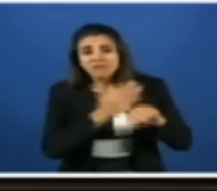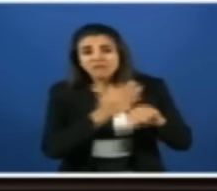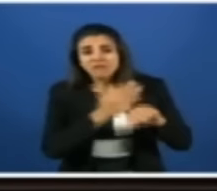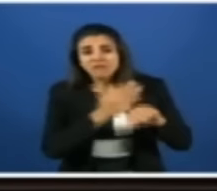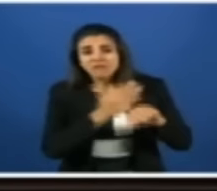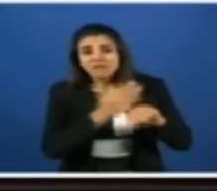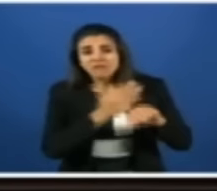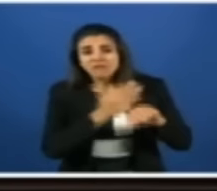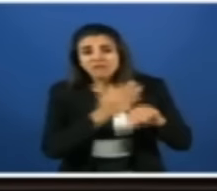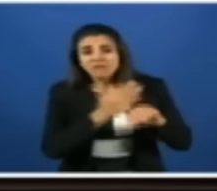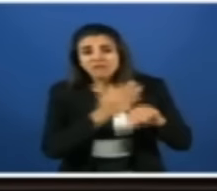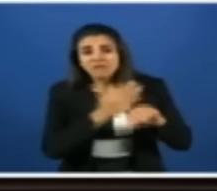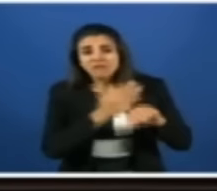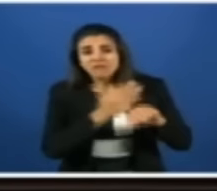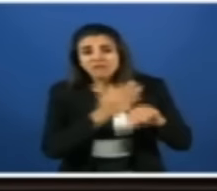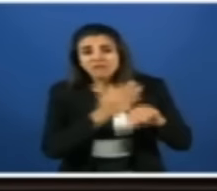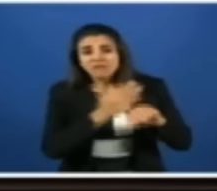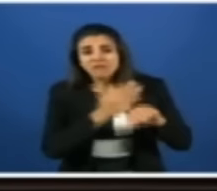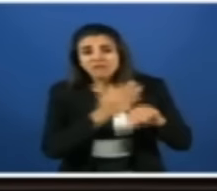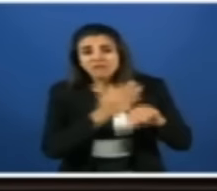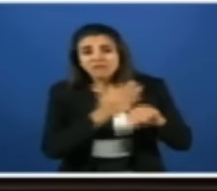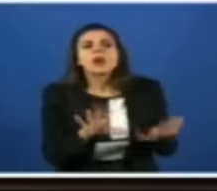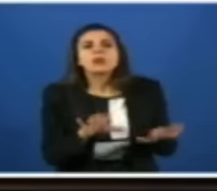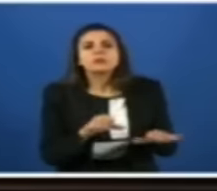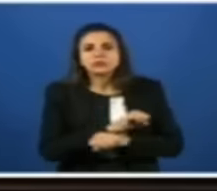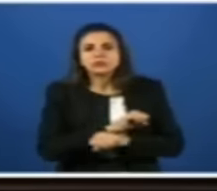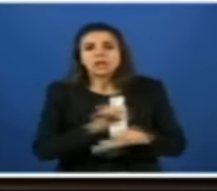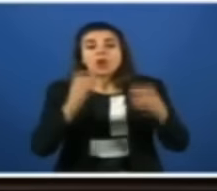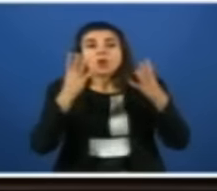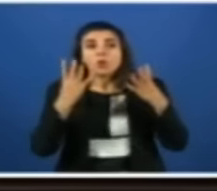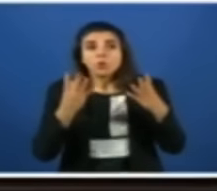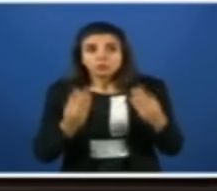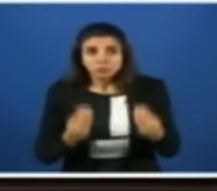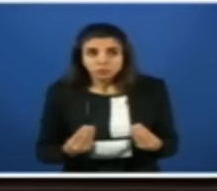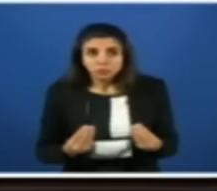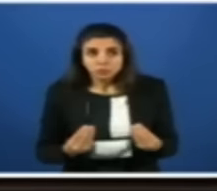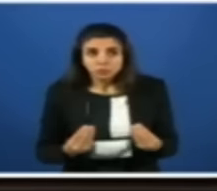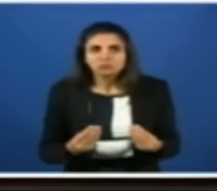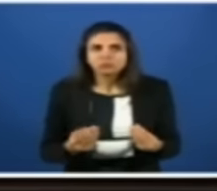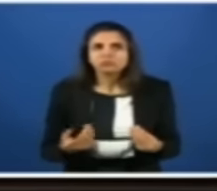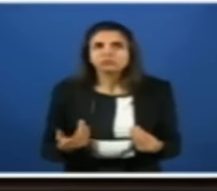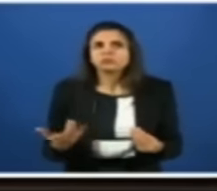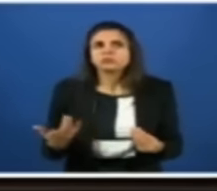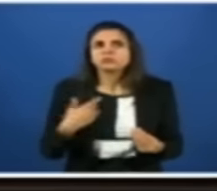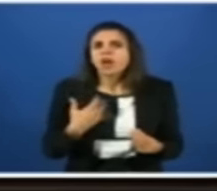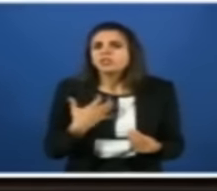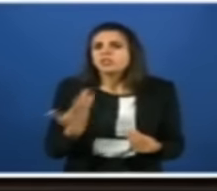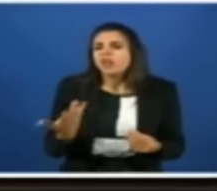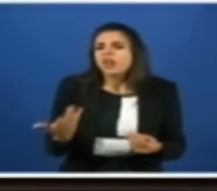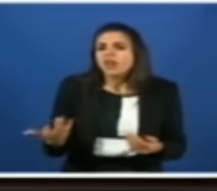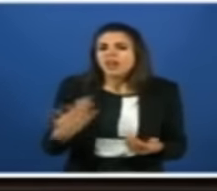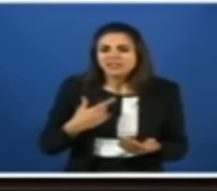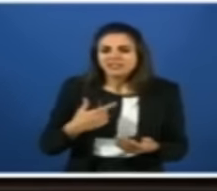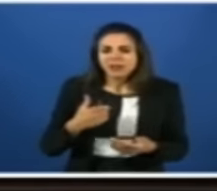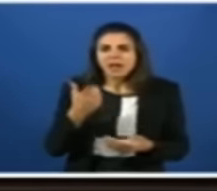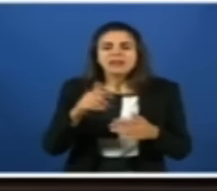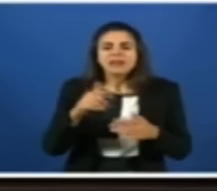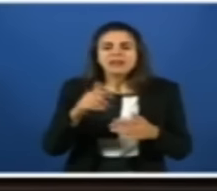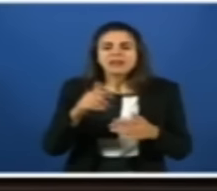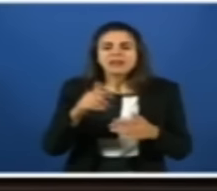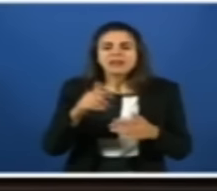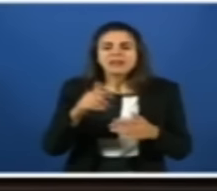beklentilerini karşılamaktan acize düşmüş, yazar kasaların fırlatıldığı,